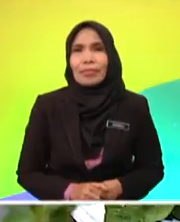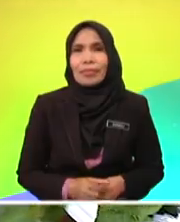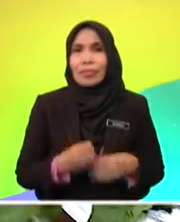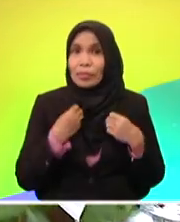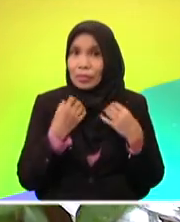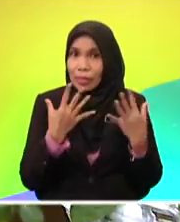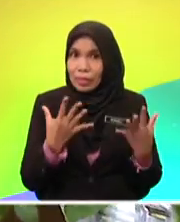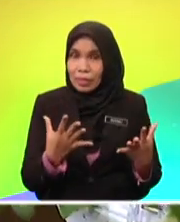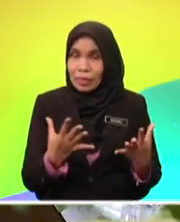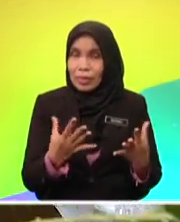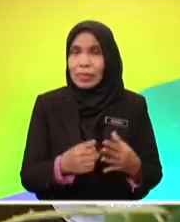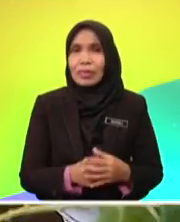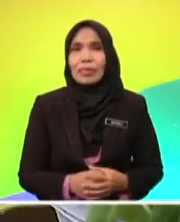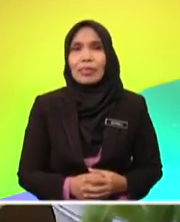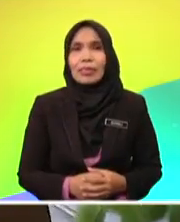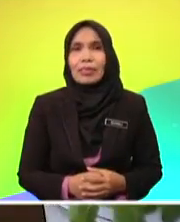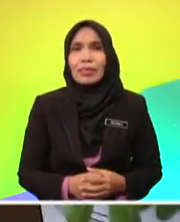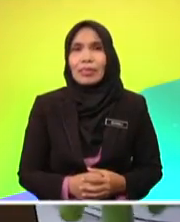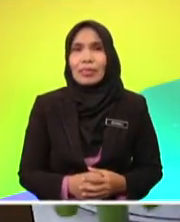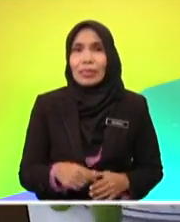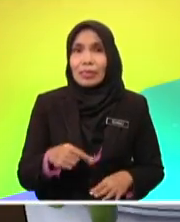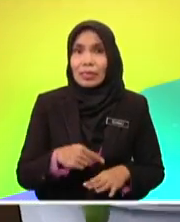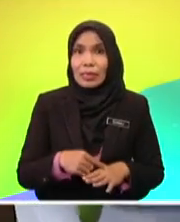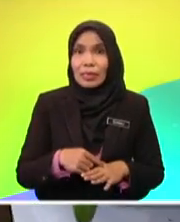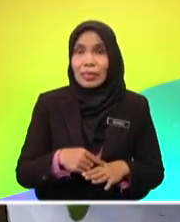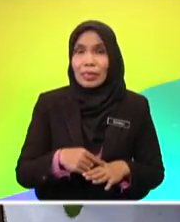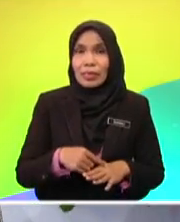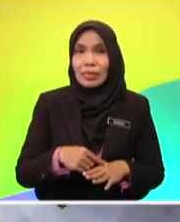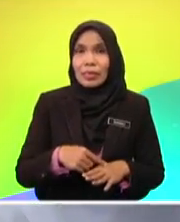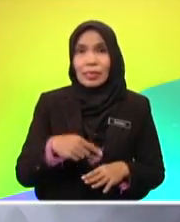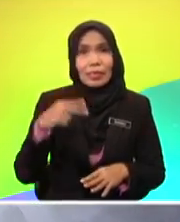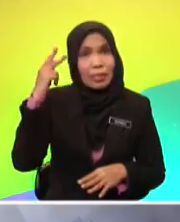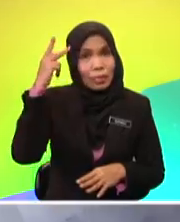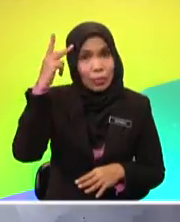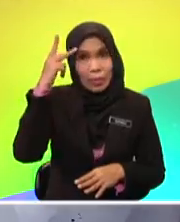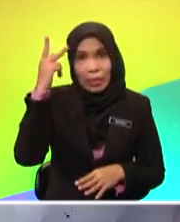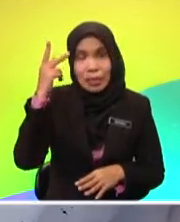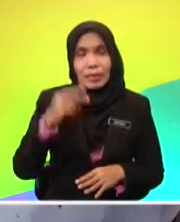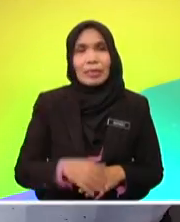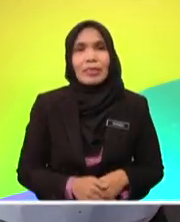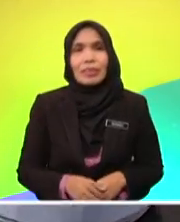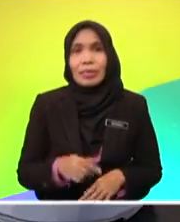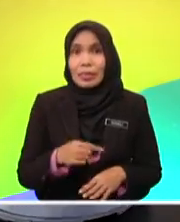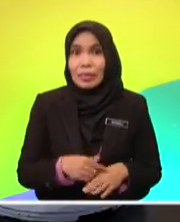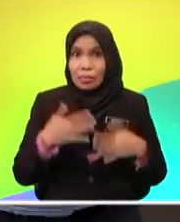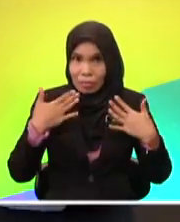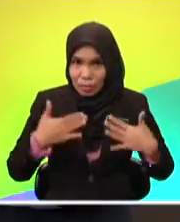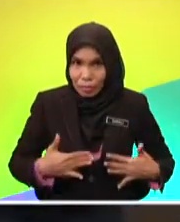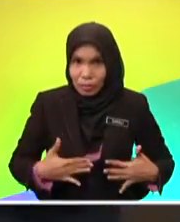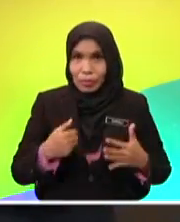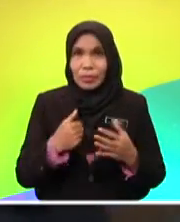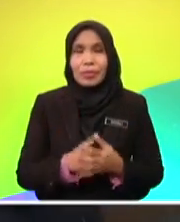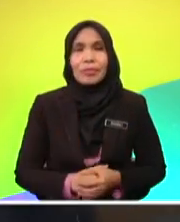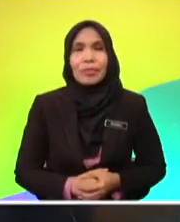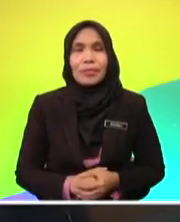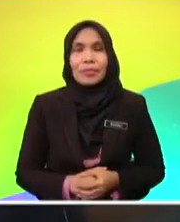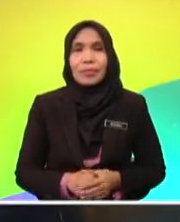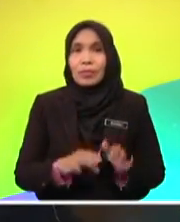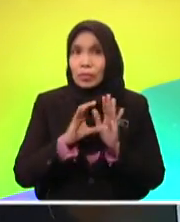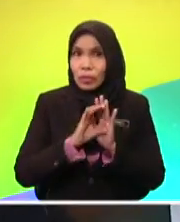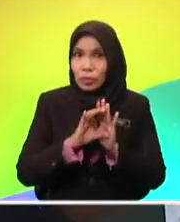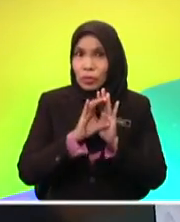kepala ataupun hiasan-hiasan pada tubuh badan kita. Dan juga beberapa contoh yang cikgu bawa kat